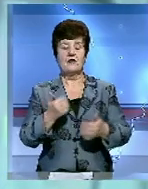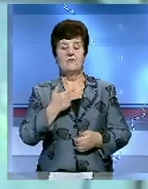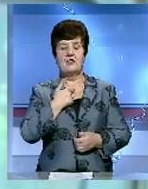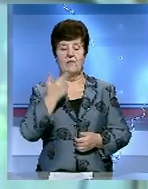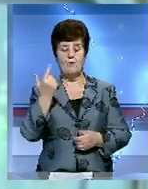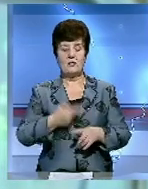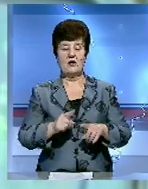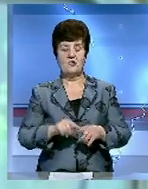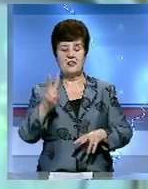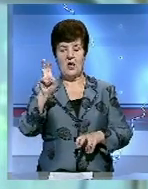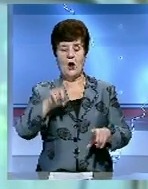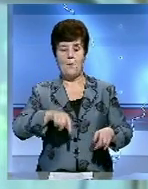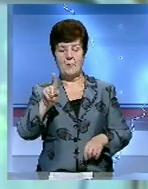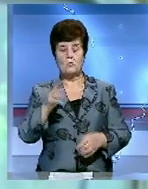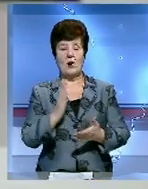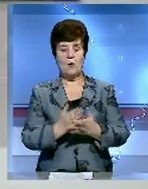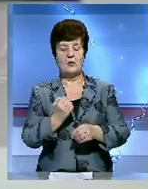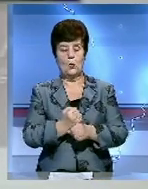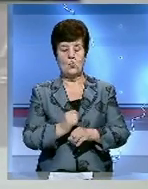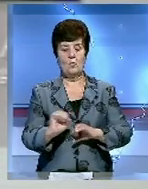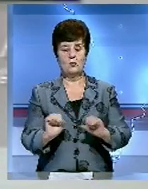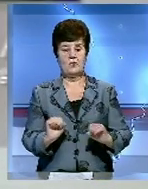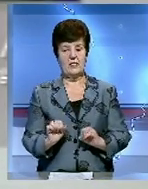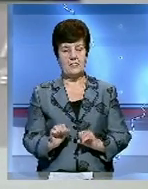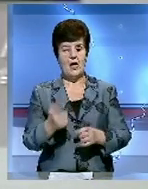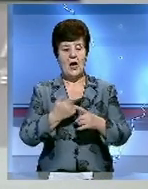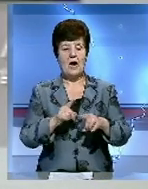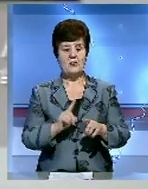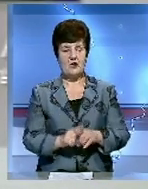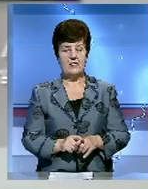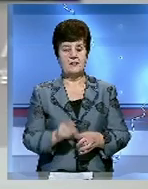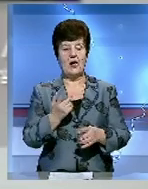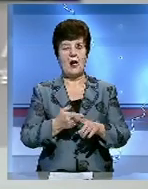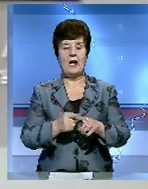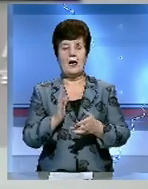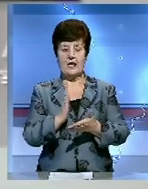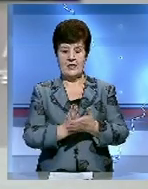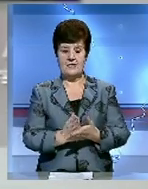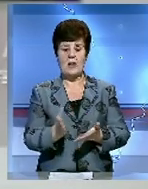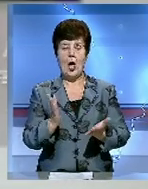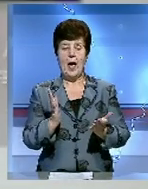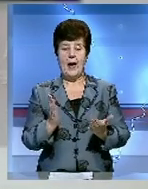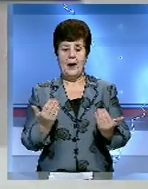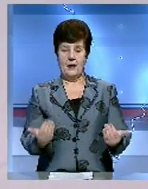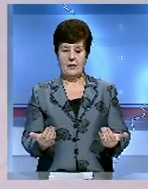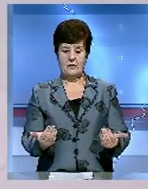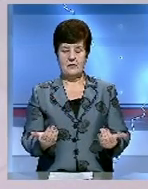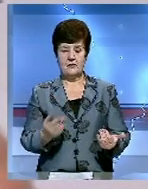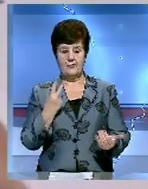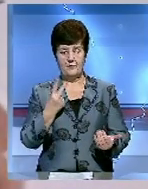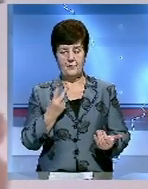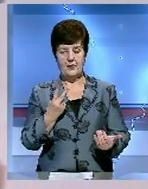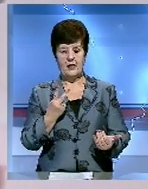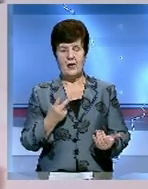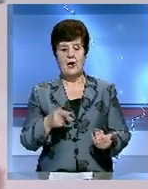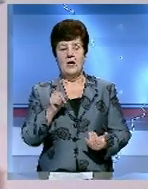capitol, autoritățile mai au de lucru. Acesta este un plic trafaret care este prezent în ziua alegerilor. Cu ajutorul